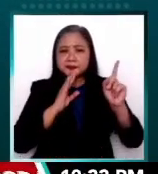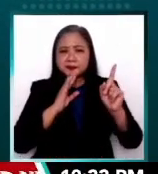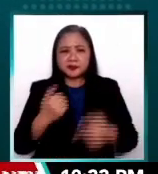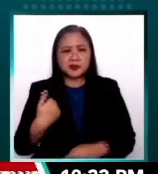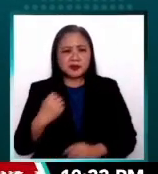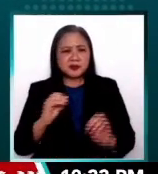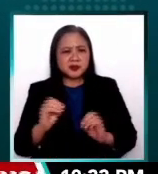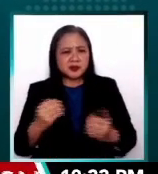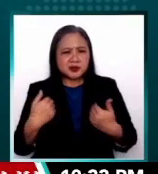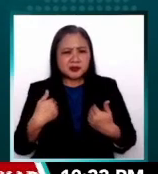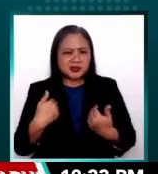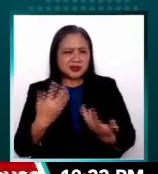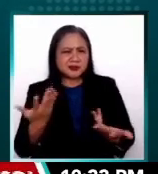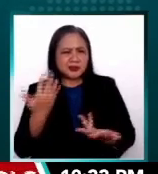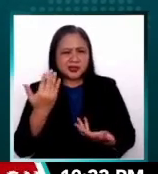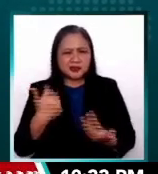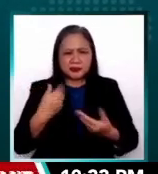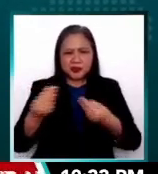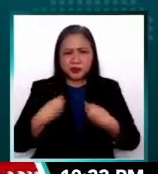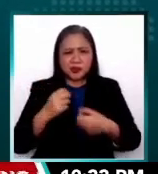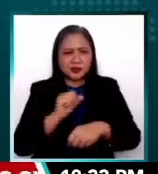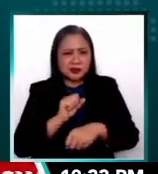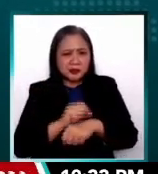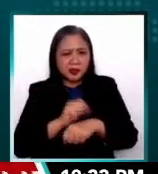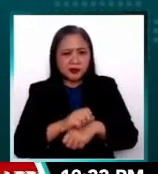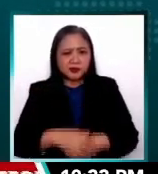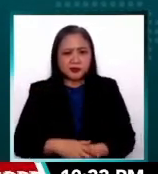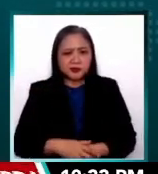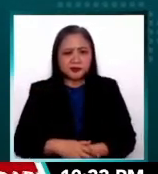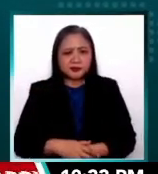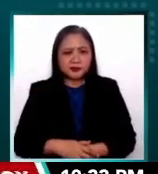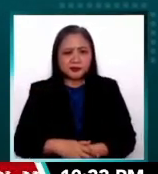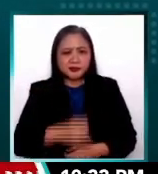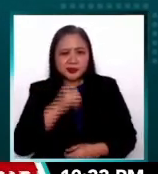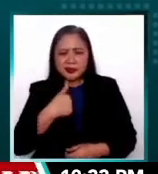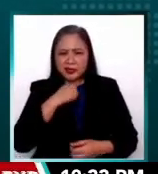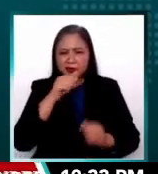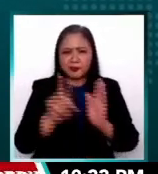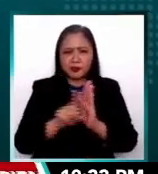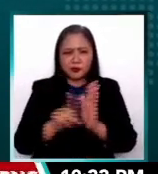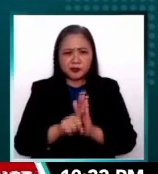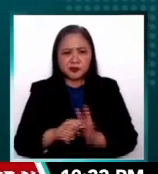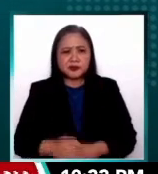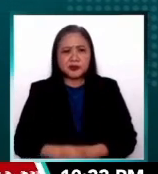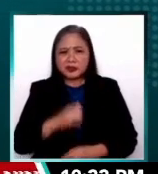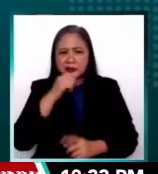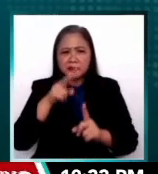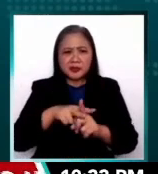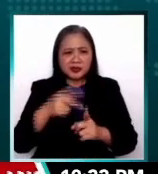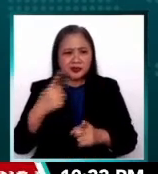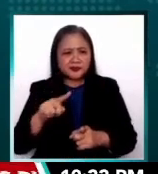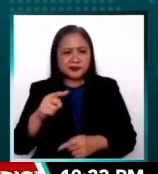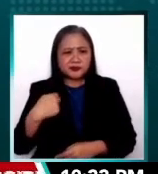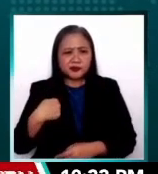pa. Bakit sila magbibigay sa akin ng tara-tara na ni, online ko na ina-approve yung kanina. Online sila nag-apply ng SPSIC.